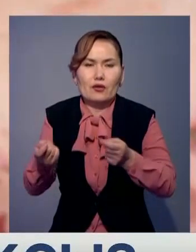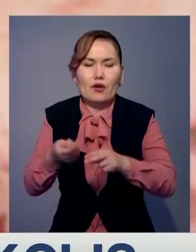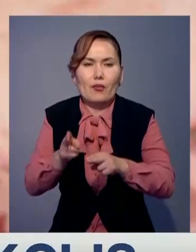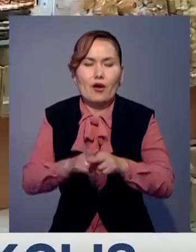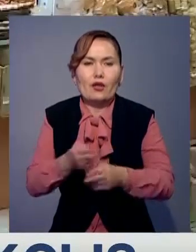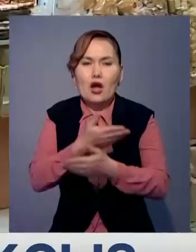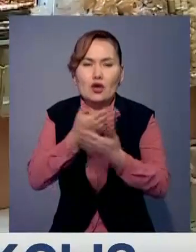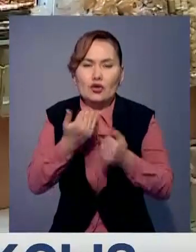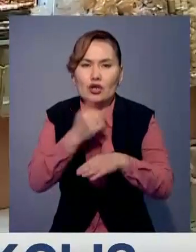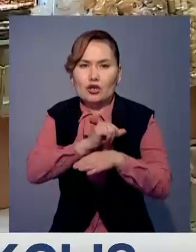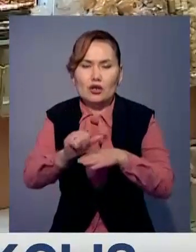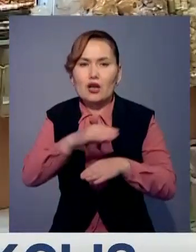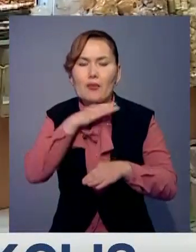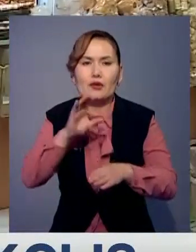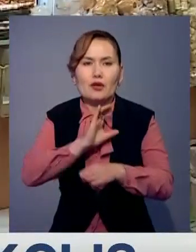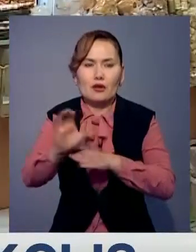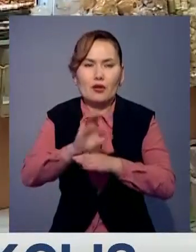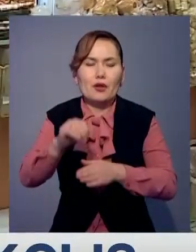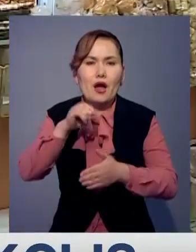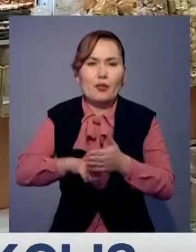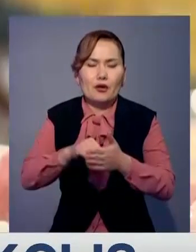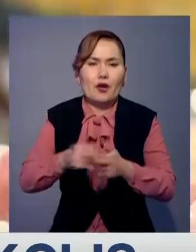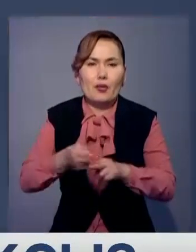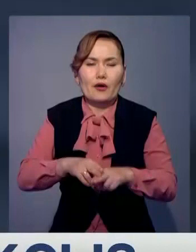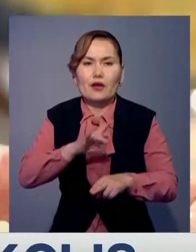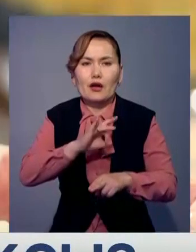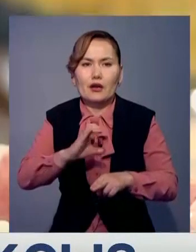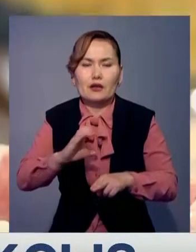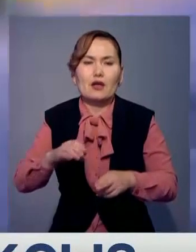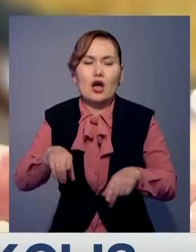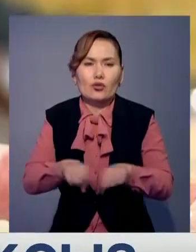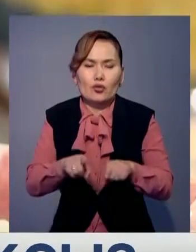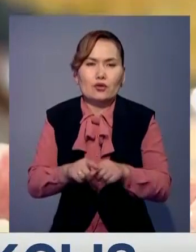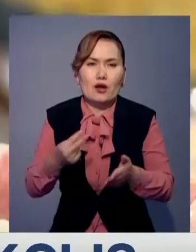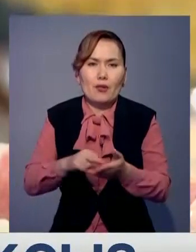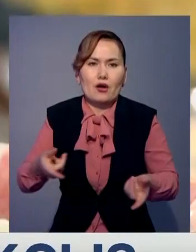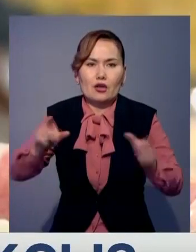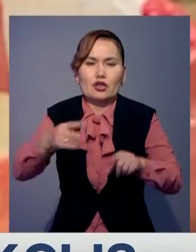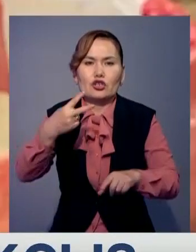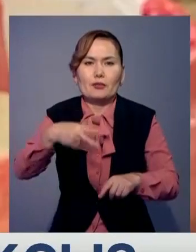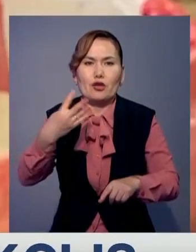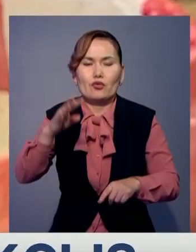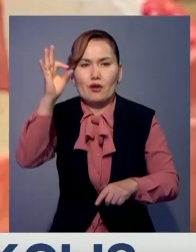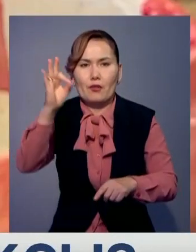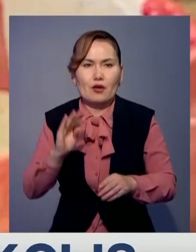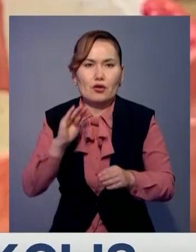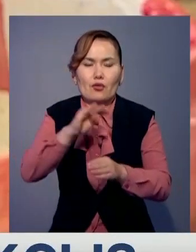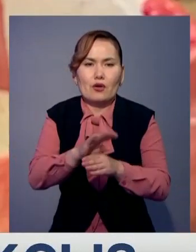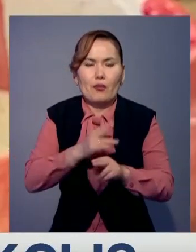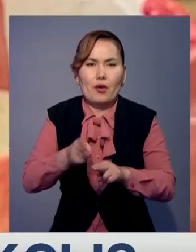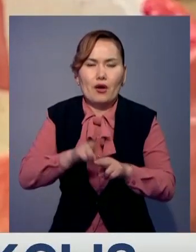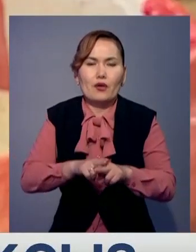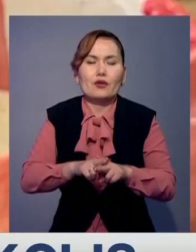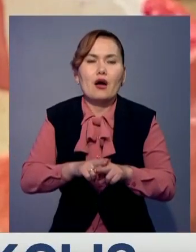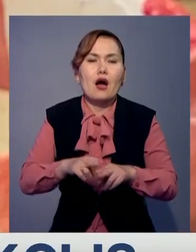байланыстырады. Ал күріштің көтерілуі өткен жылдың екінші жартысында басталып, 29%-ке дейін өскен. Қазір кейбір сауда орындарында күріштің